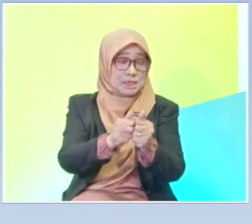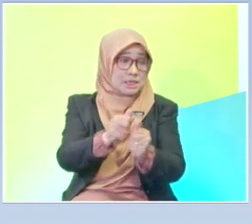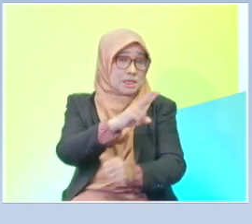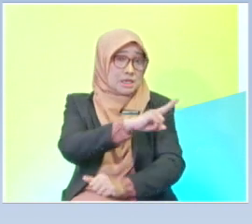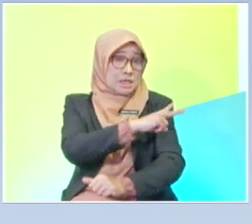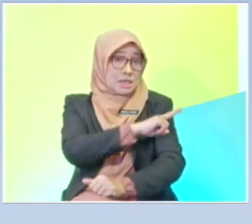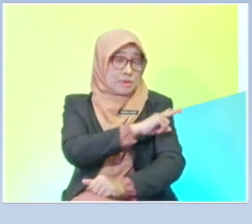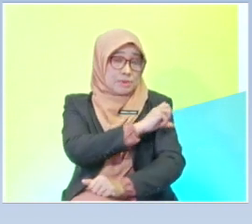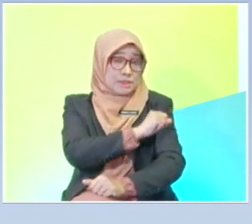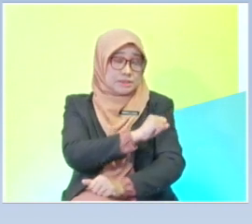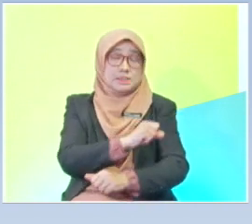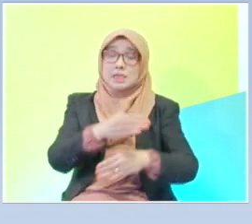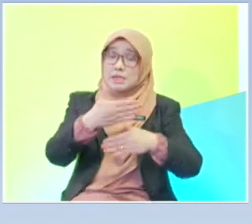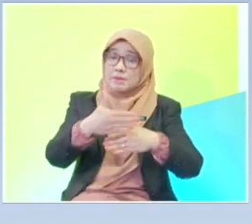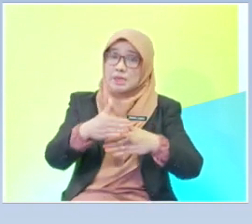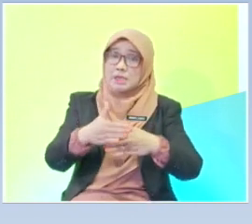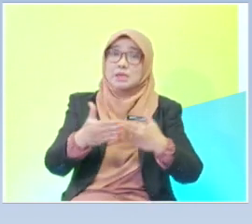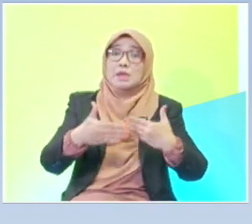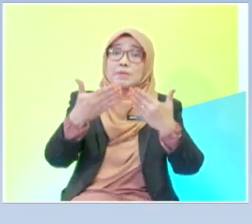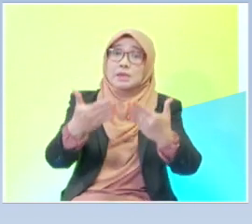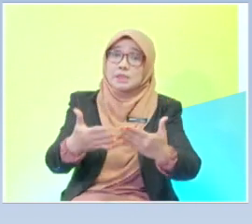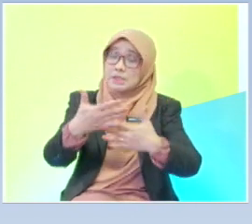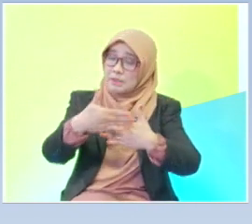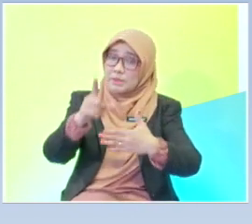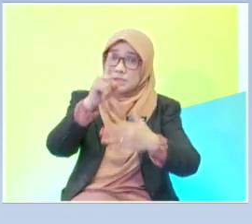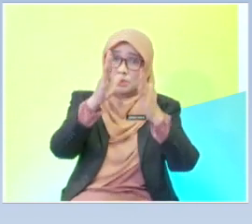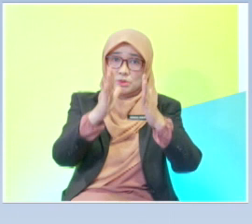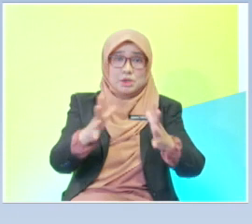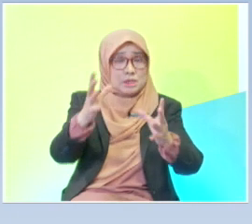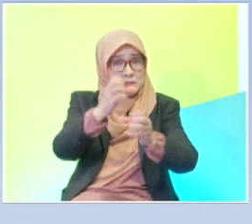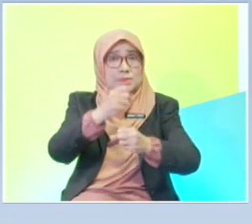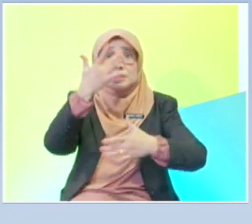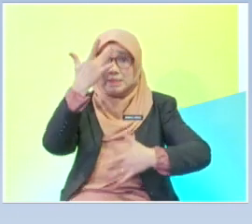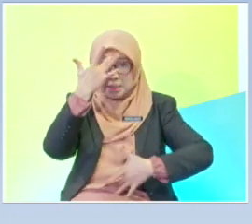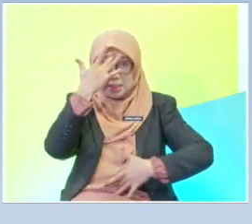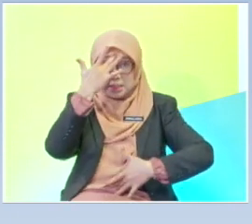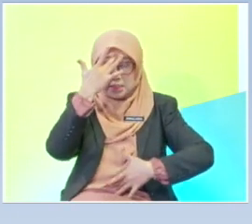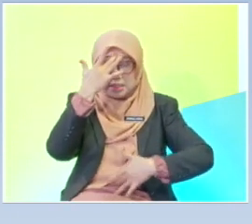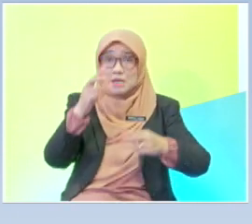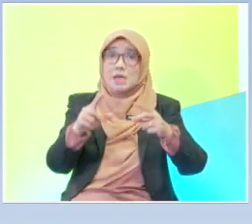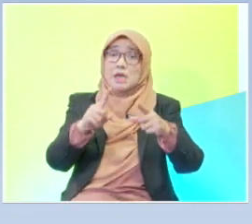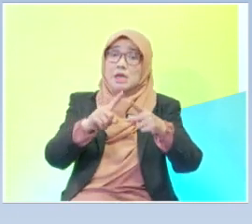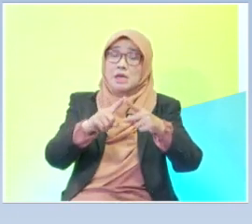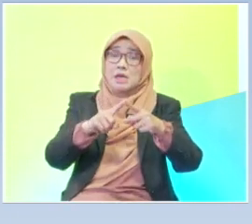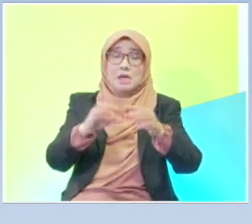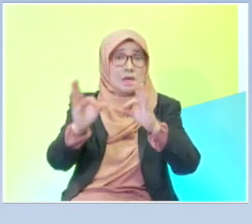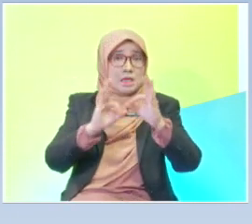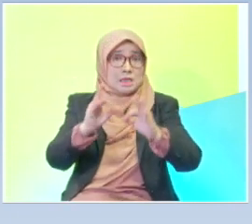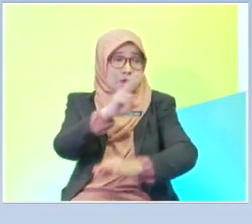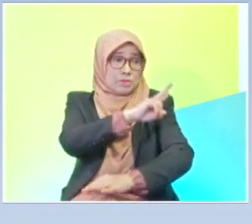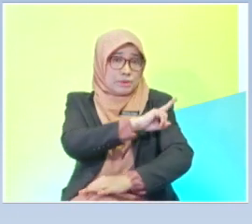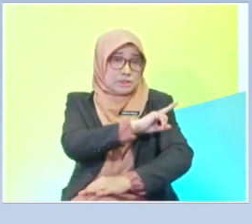diberikan selepas seseorang itu mendapat penyakit tersebut. Tetapi kalau vaksin